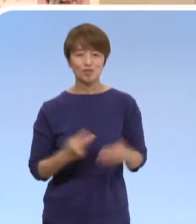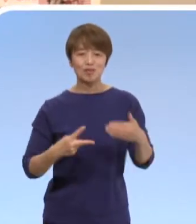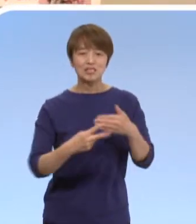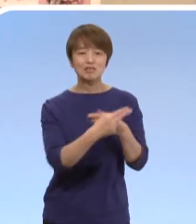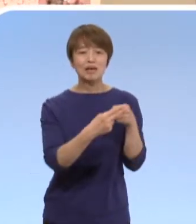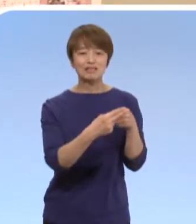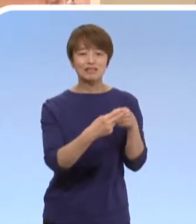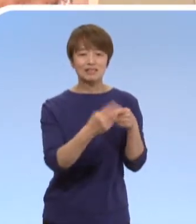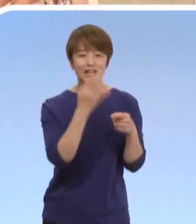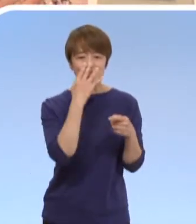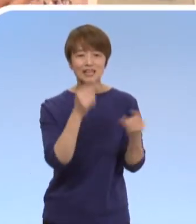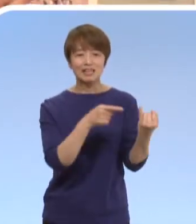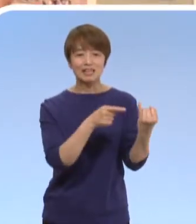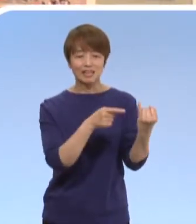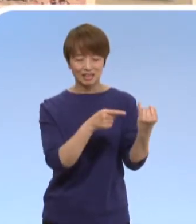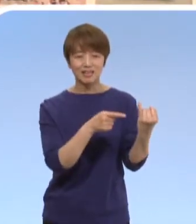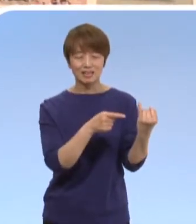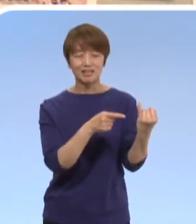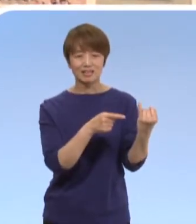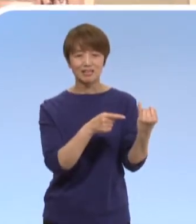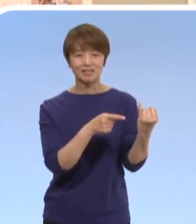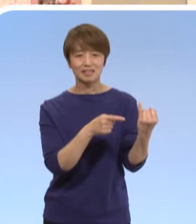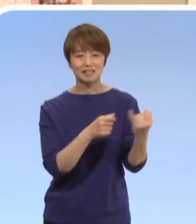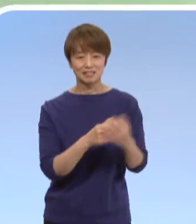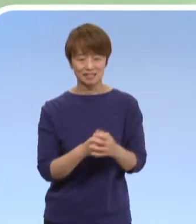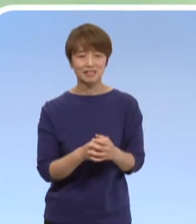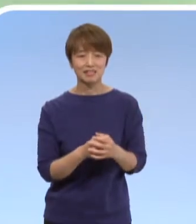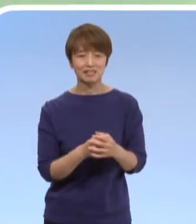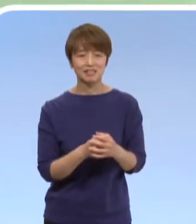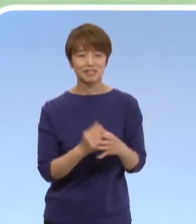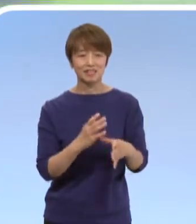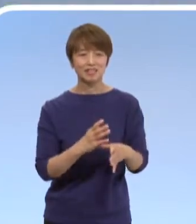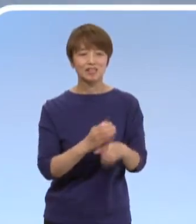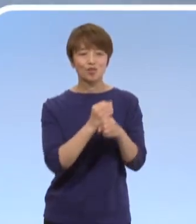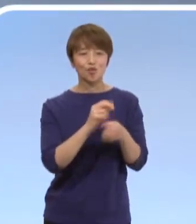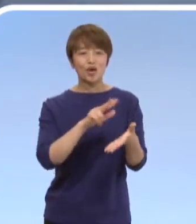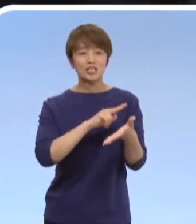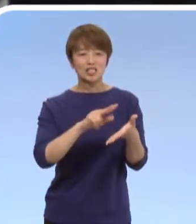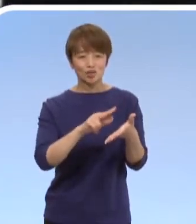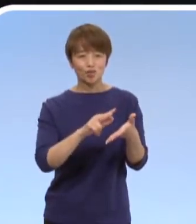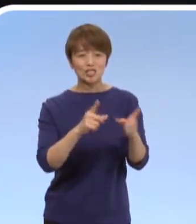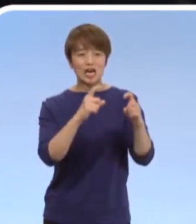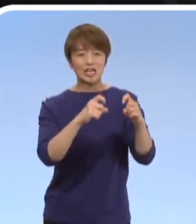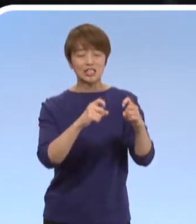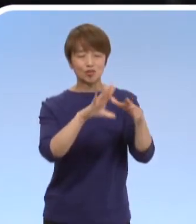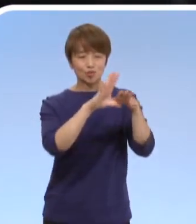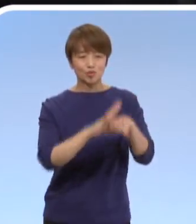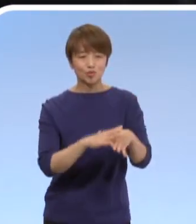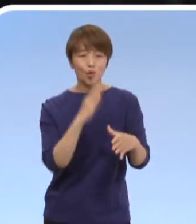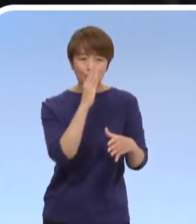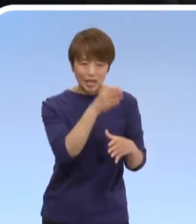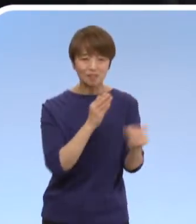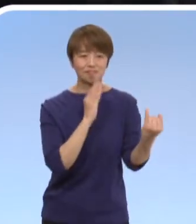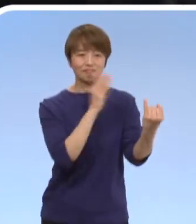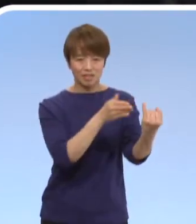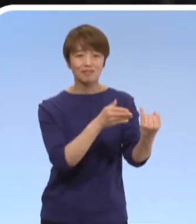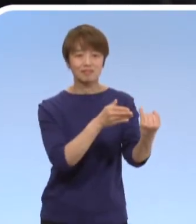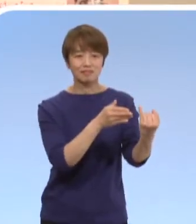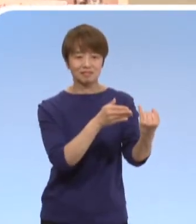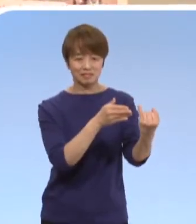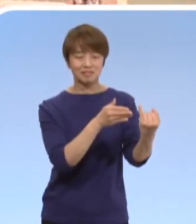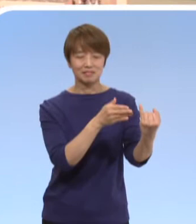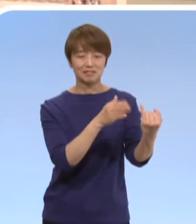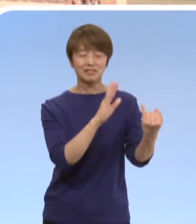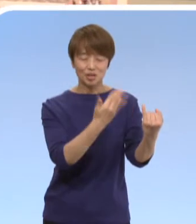特に締め切りとか結構苦手な方なんですよ。こう、 はいはいはい、 総会指導とかもいつもね、運営委員長としての挨拶とか書いてあ